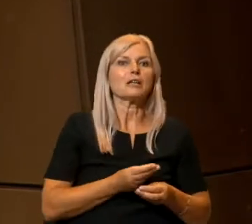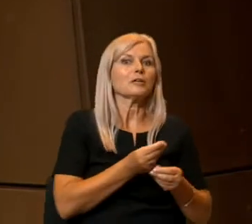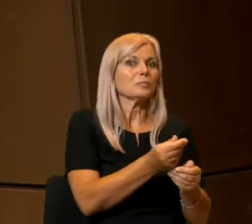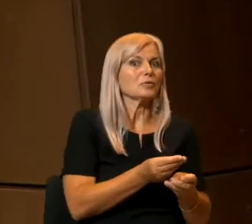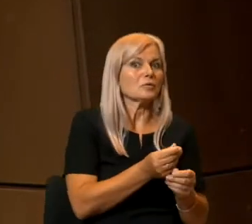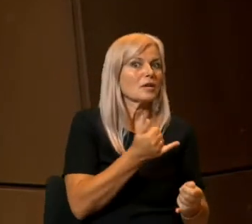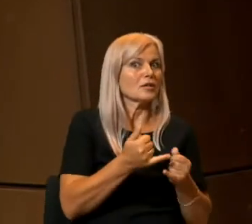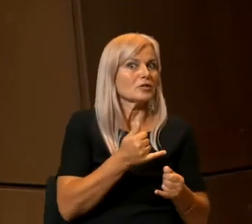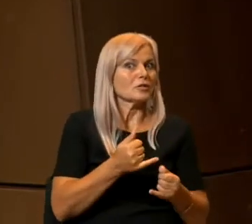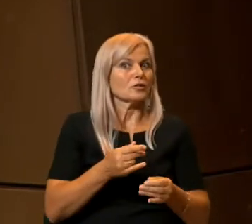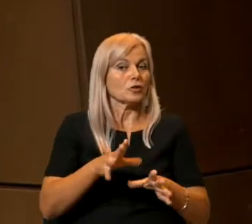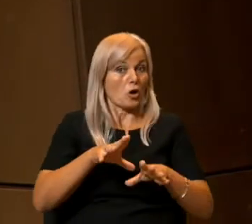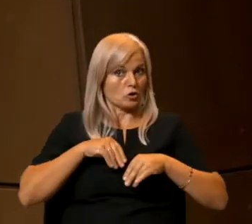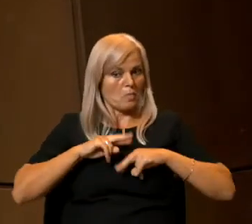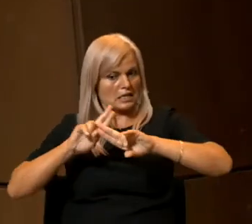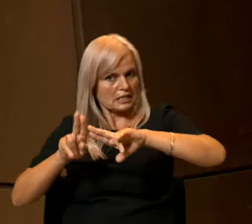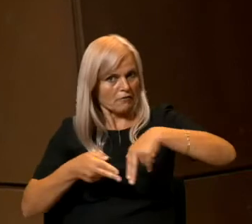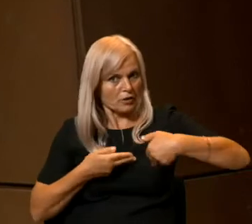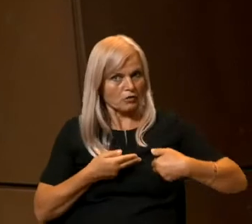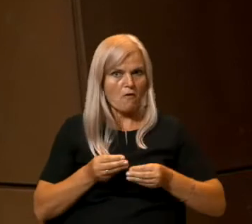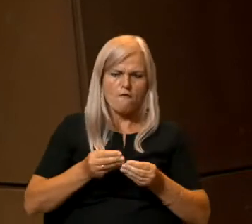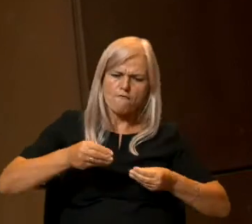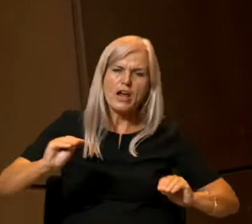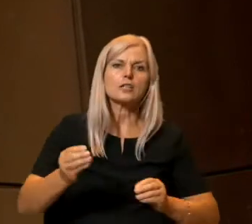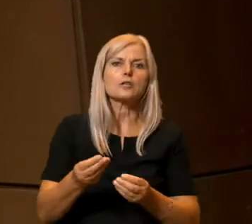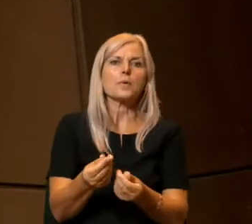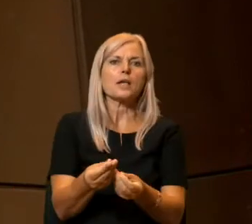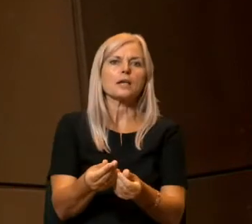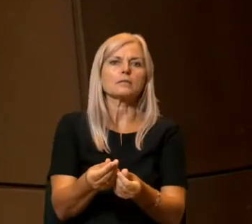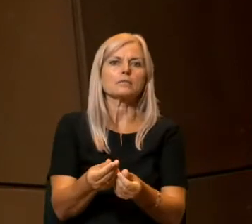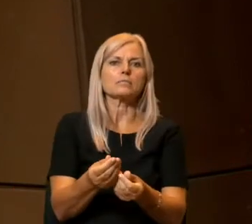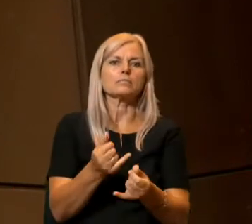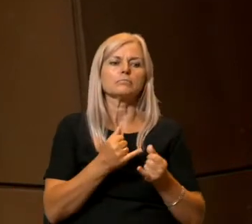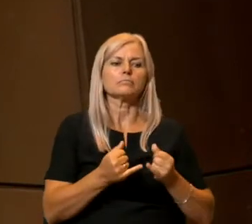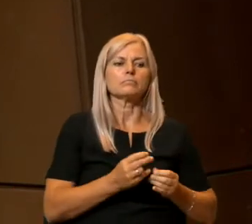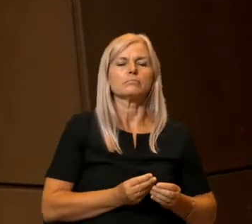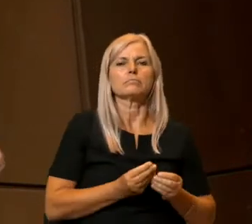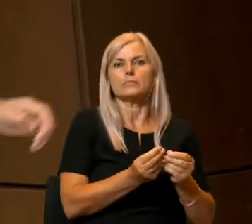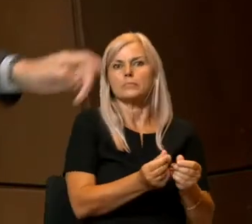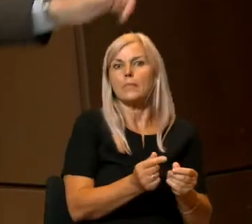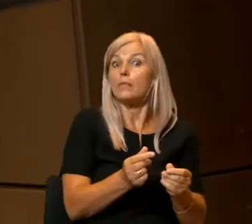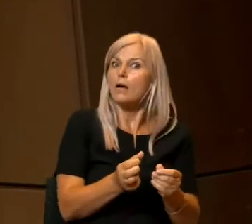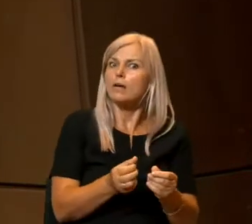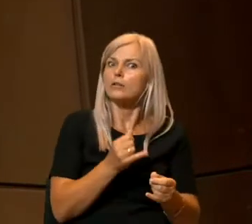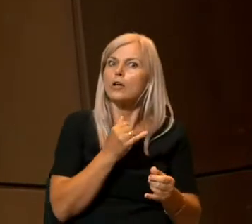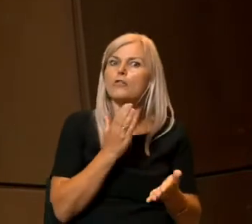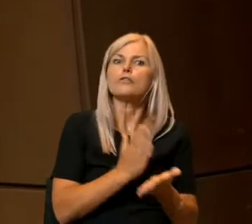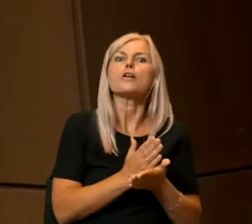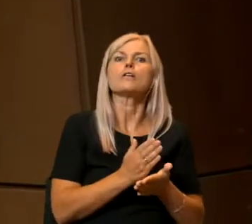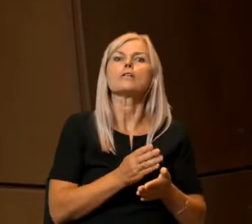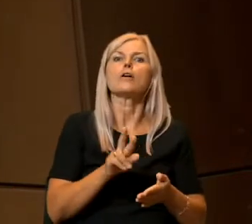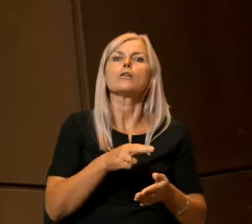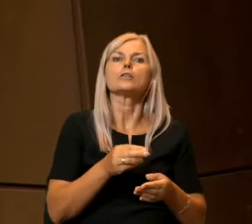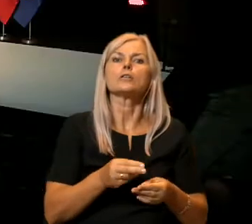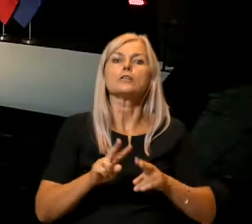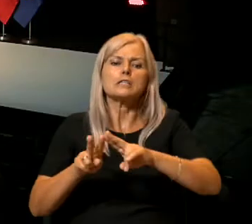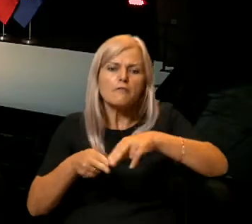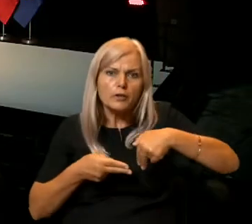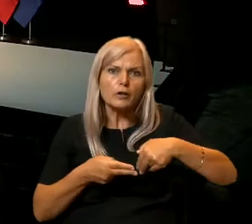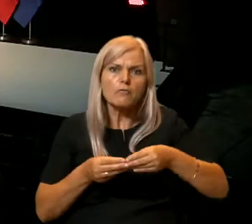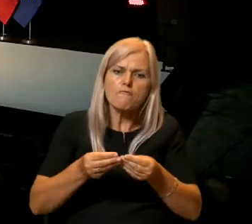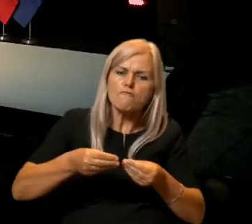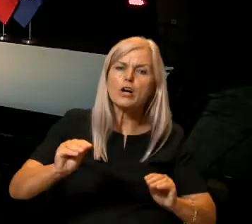zwrotu względem zainwestowanego kapitału. I cóż, nie będę rozwijał tej myśli, ale